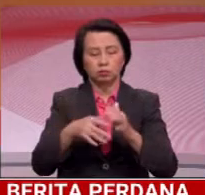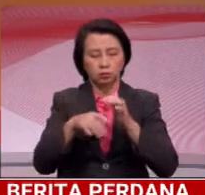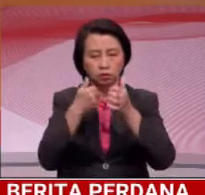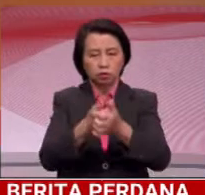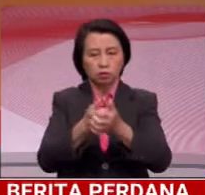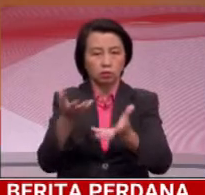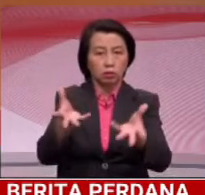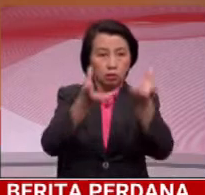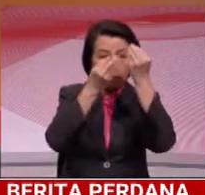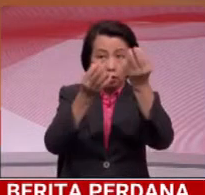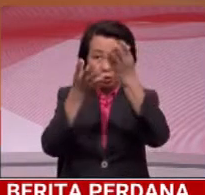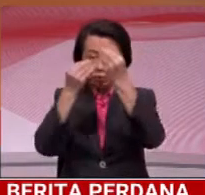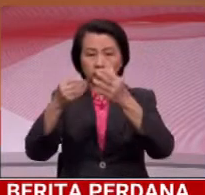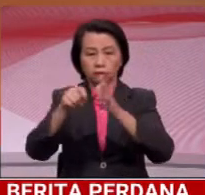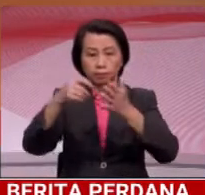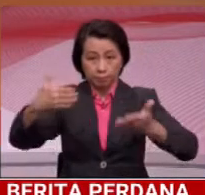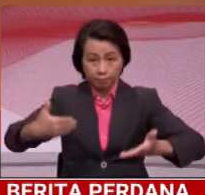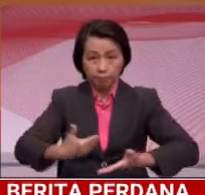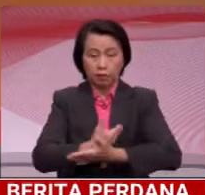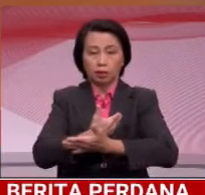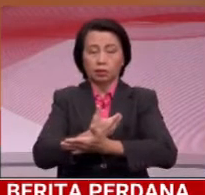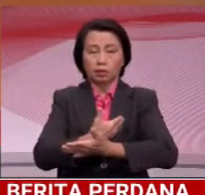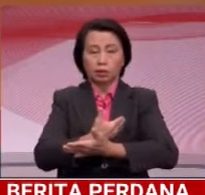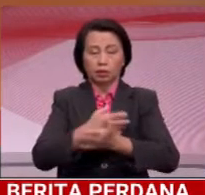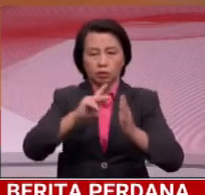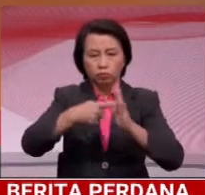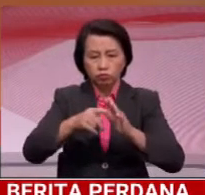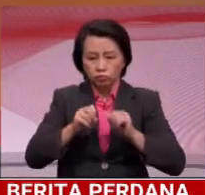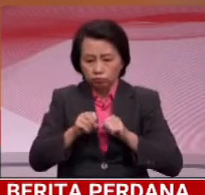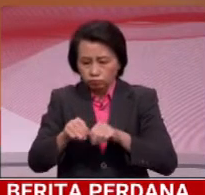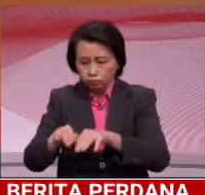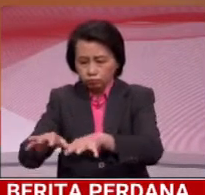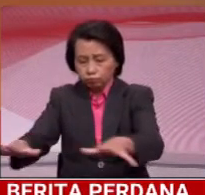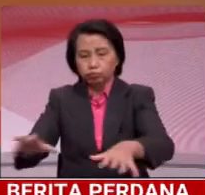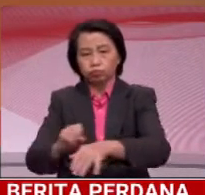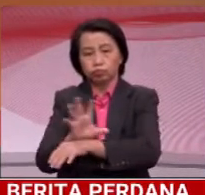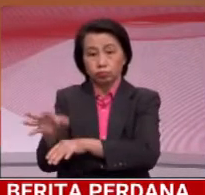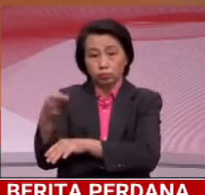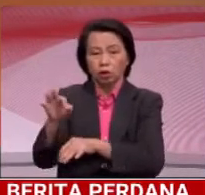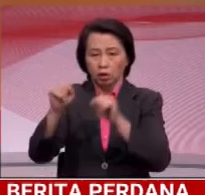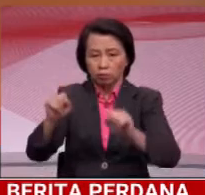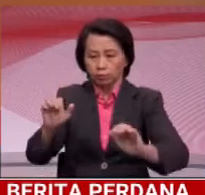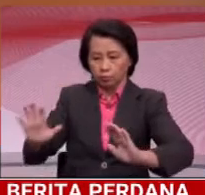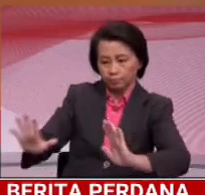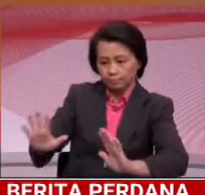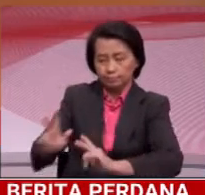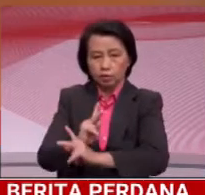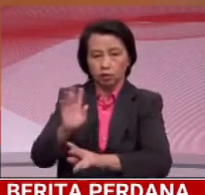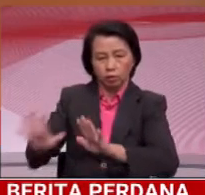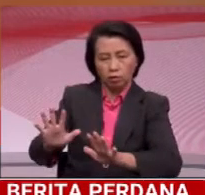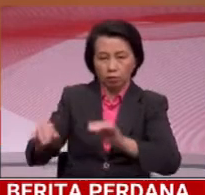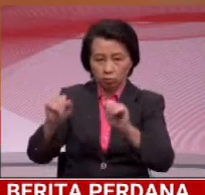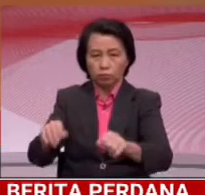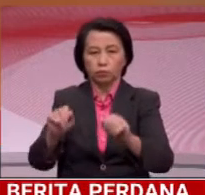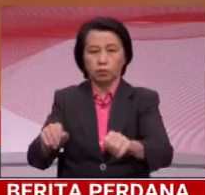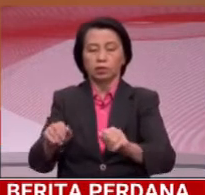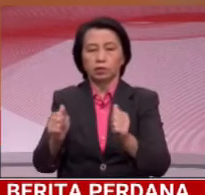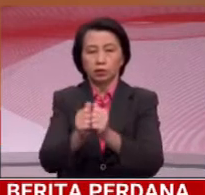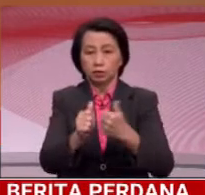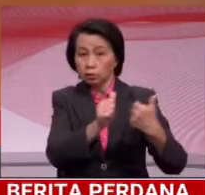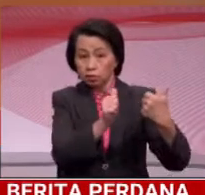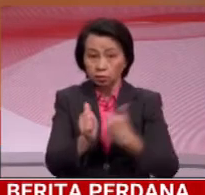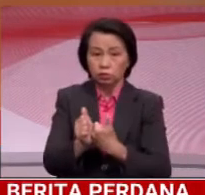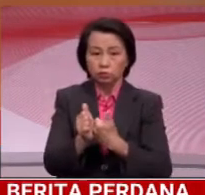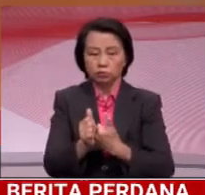berdasarkan maklumat-maklumat terkini, punca jangkitan ataupun wabak ini boleh dikawal dengan